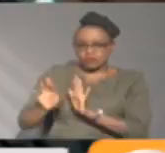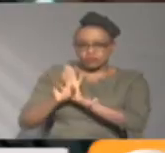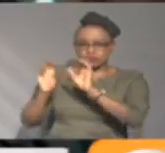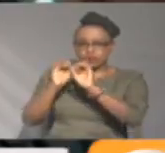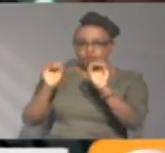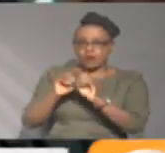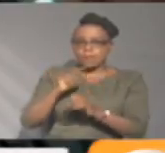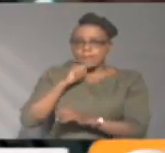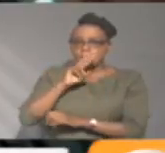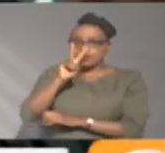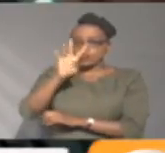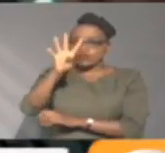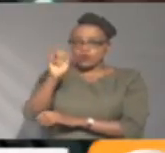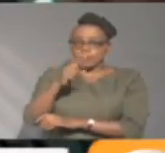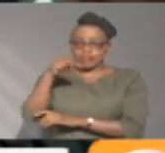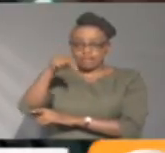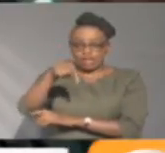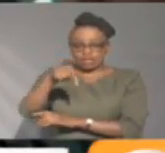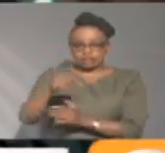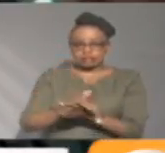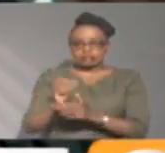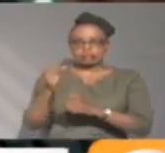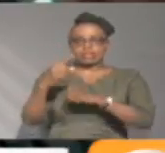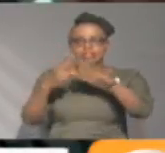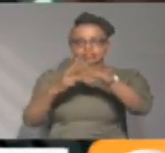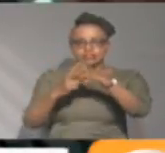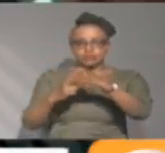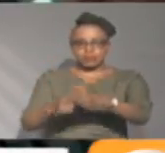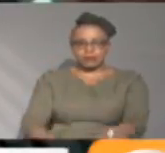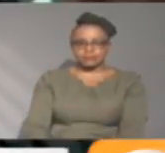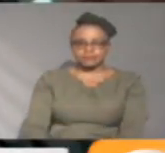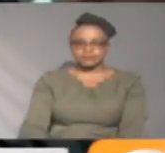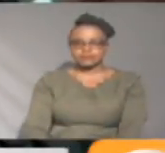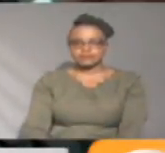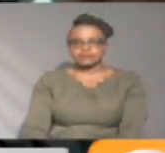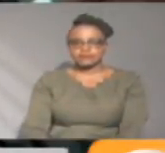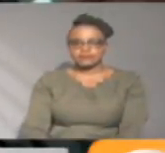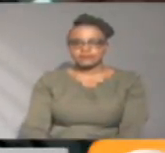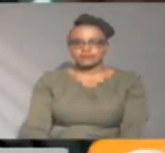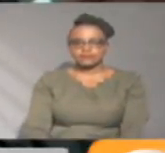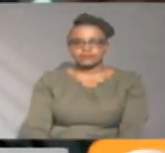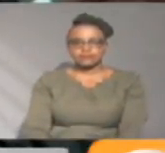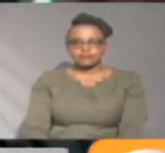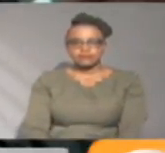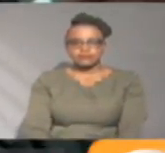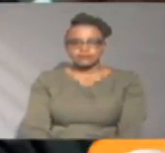itatajwa tarehe 24 mwezi huu. Sophie Robert, Runinga ya Citizen, Nairobi.